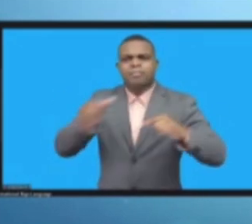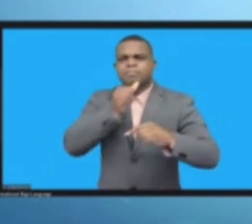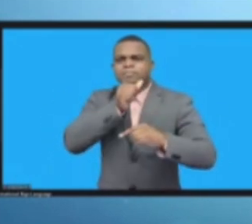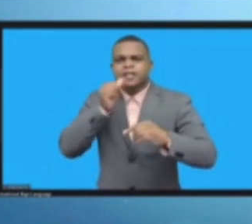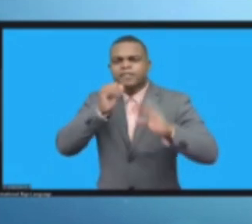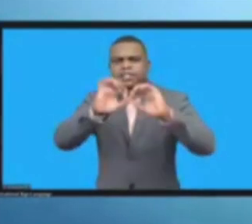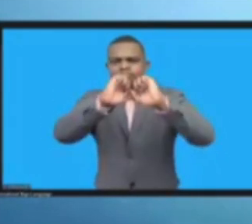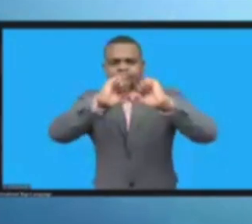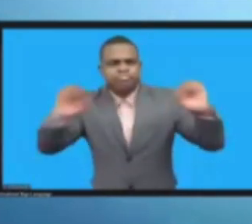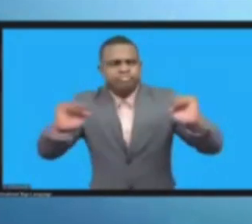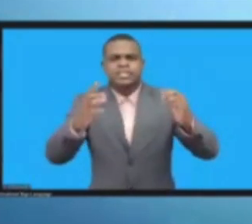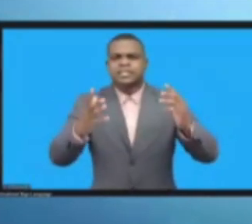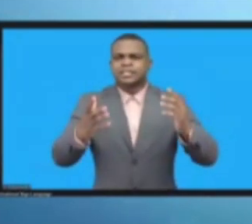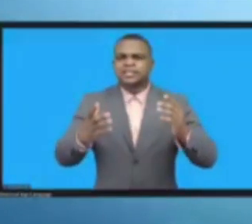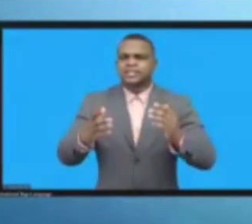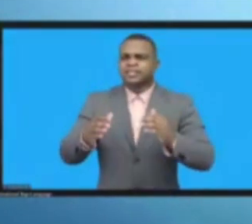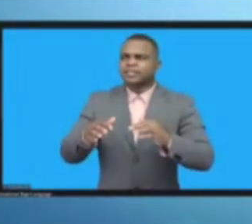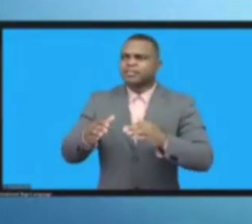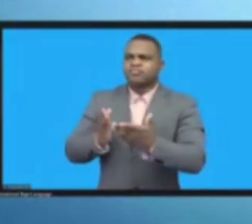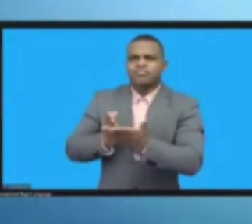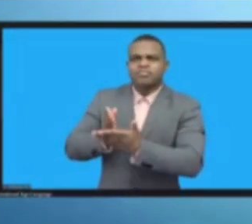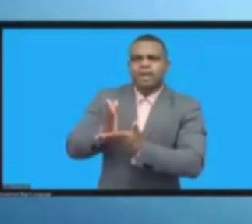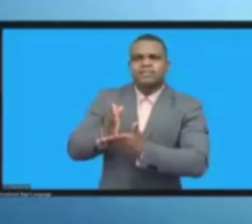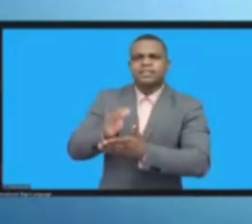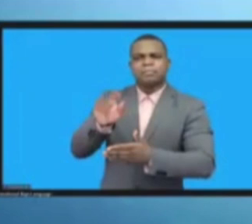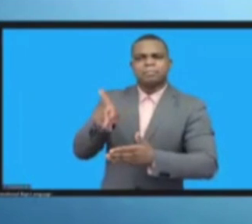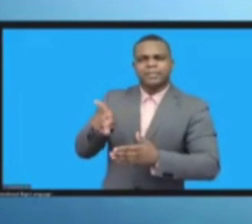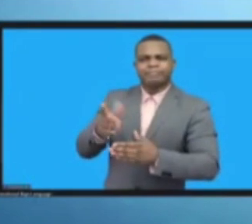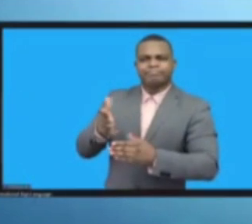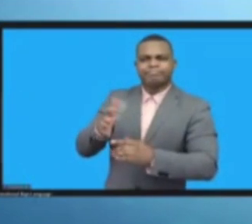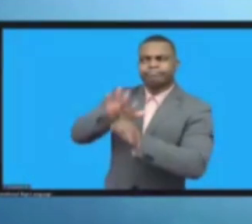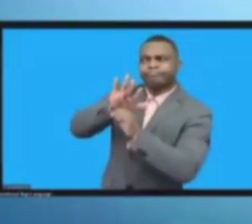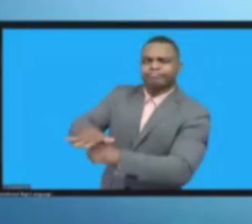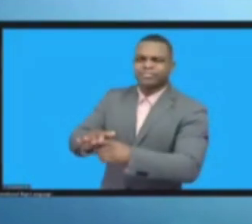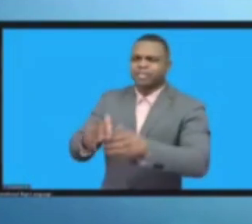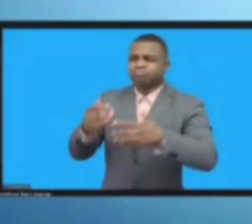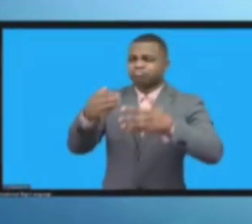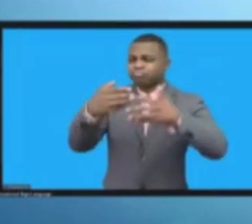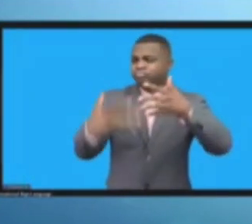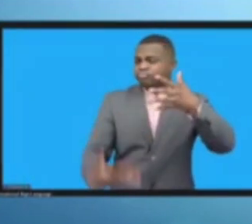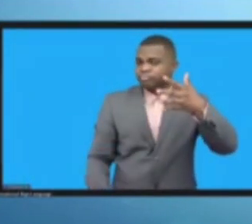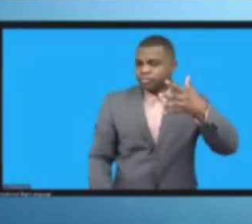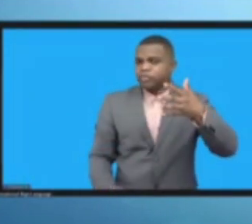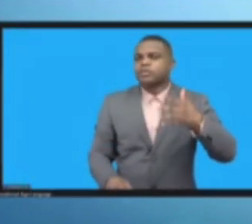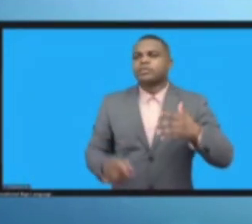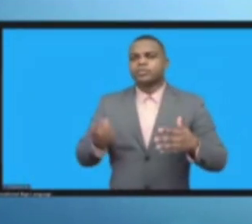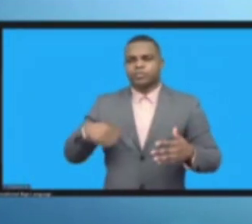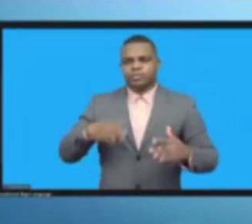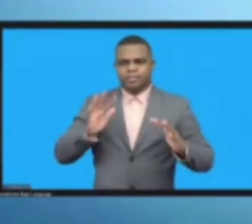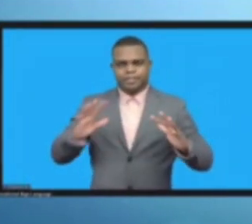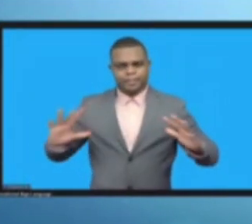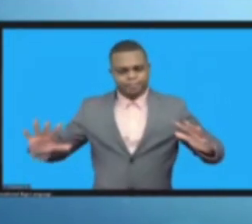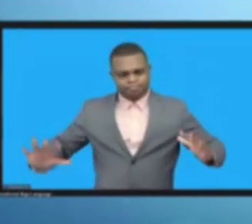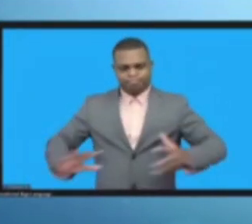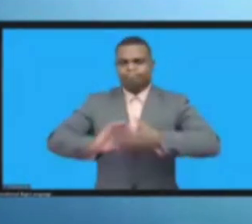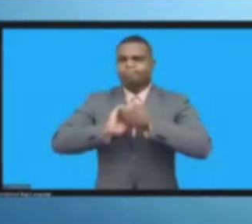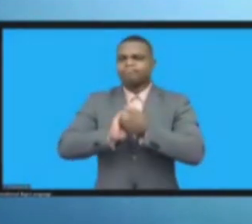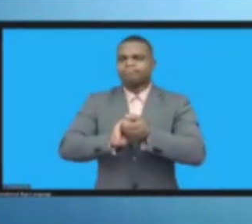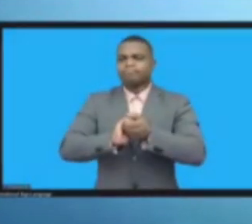Совместно мы должны объединиться для достижения цифрового будущего и должны обеспечить,